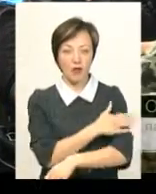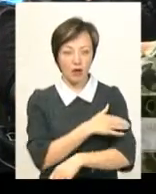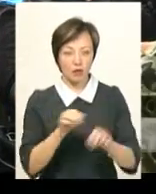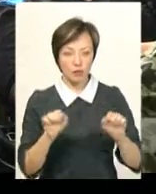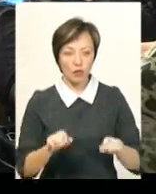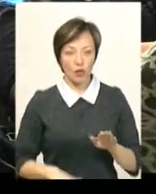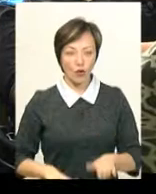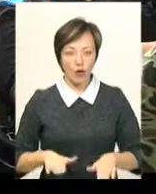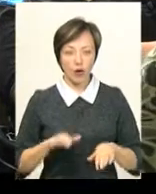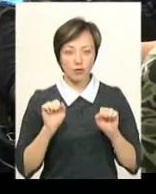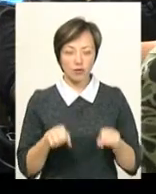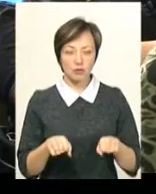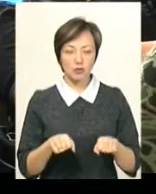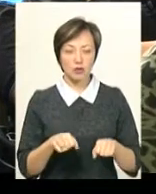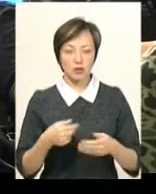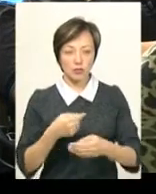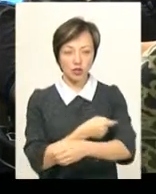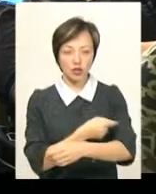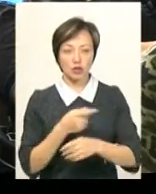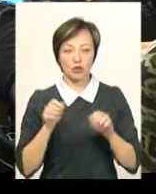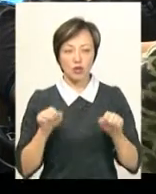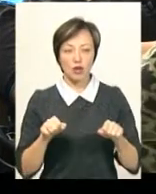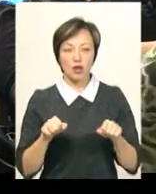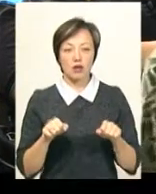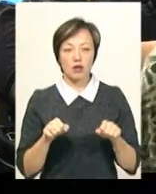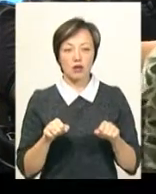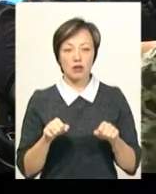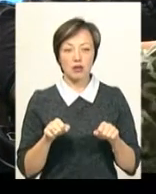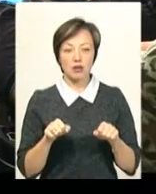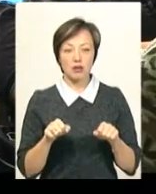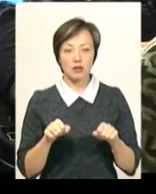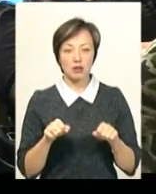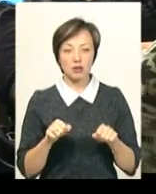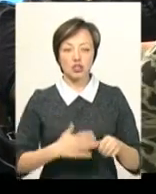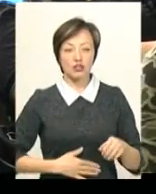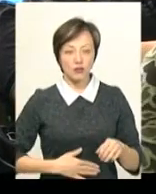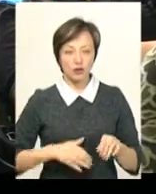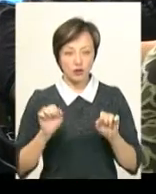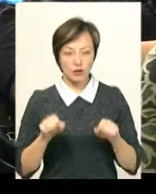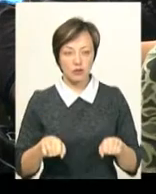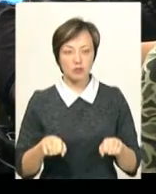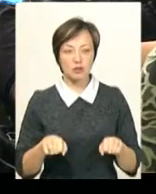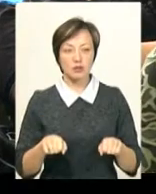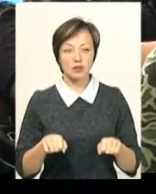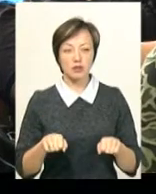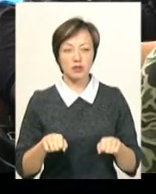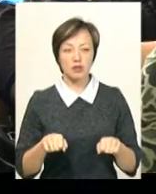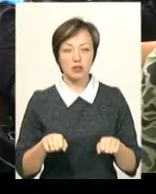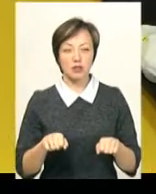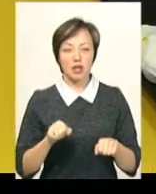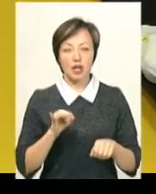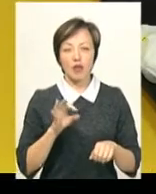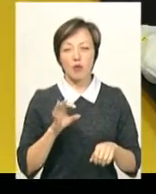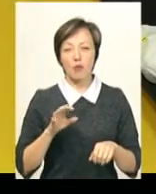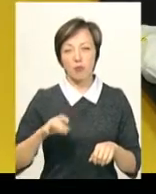ногах, підшкірну вводиться в м'язові тканини, на руках, ногах, в живуті і в п'яті тожці.